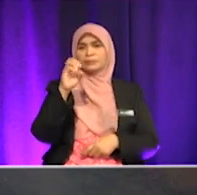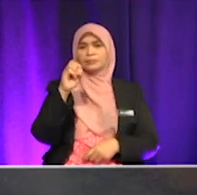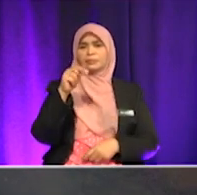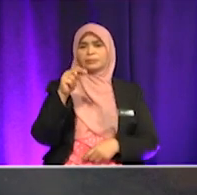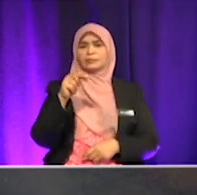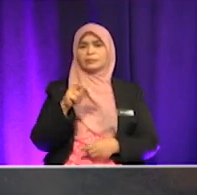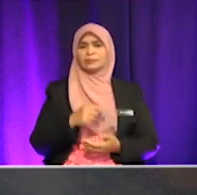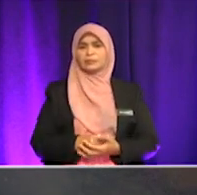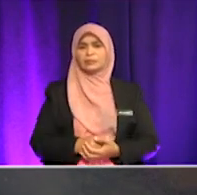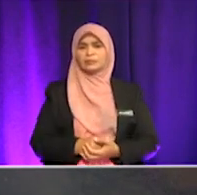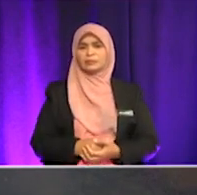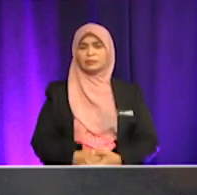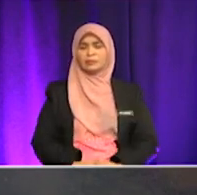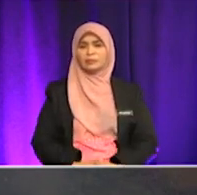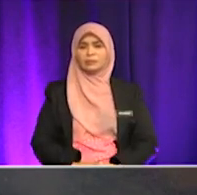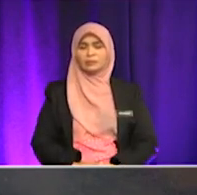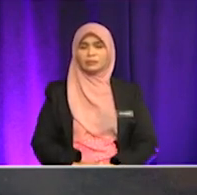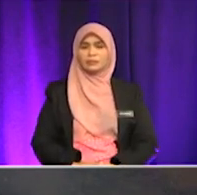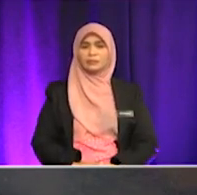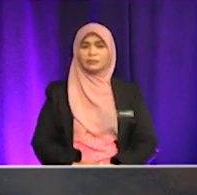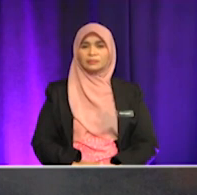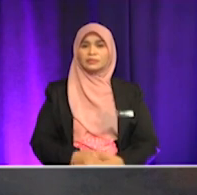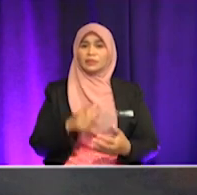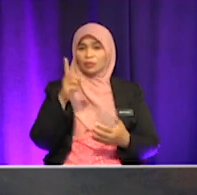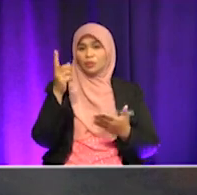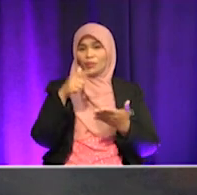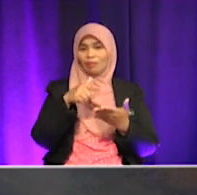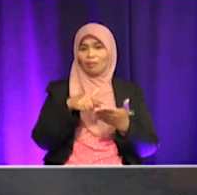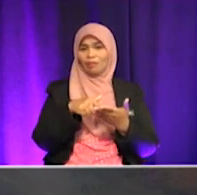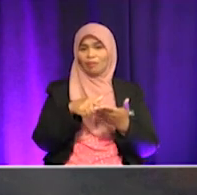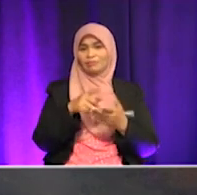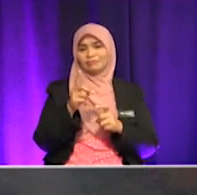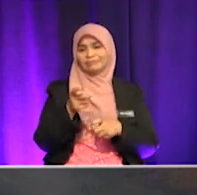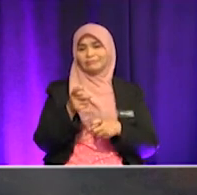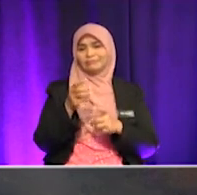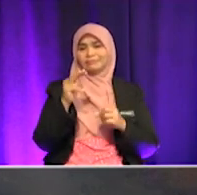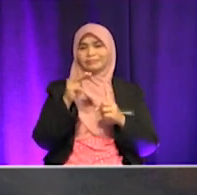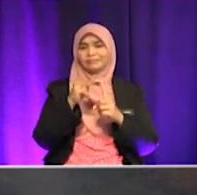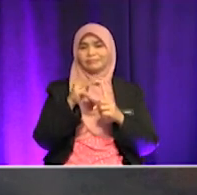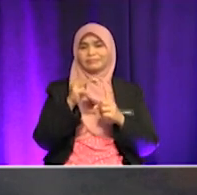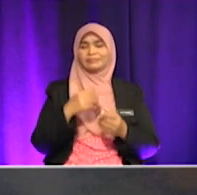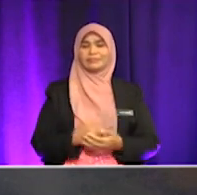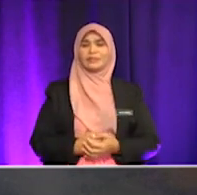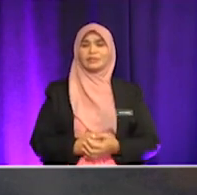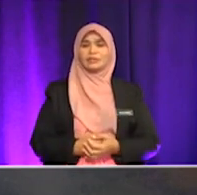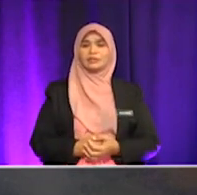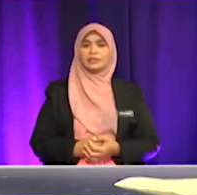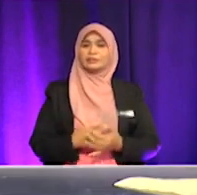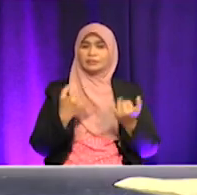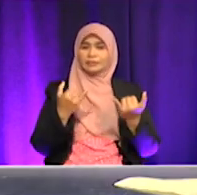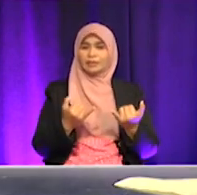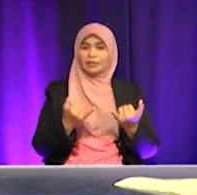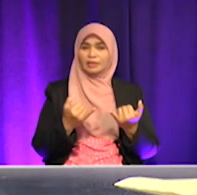satu lagi mata ganjaran untuk Yong Wei. Okey, satu lagi mata ganjaran bagi Fahim, lekatkan dulu tanya. Dan nampaknya sekarang ini